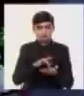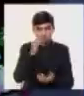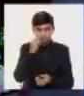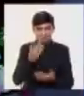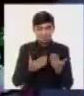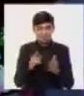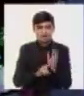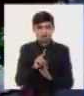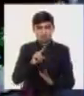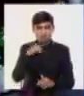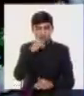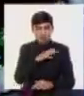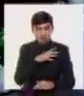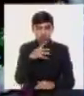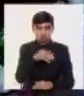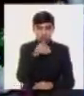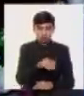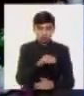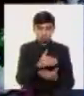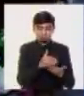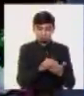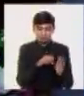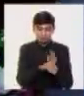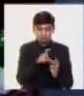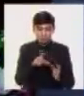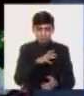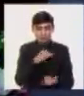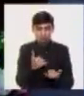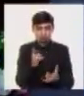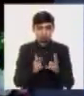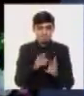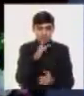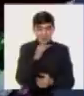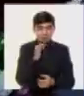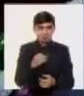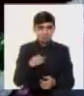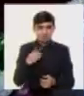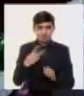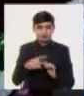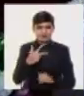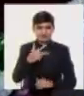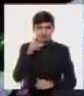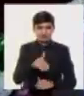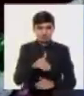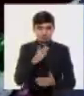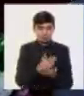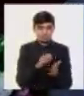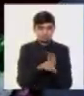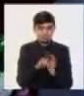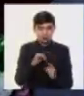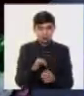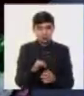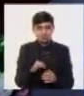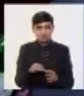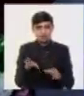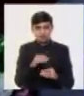начале года у нас было 4000 членов партии, но в настоящий момент нас уже 23 тысячи. И очень